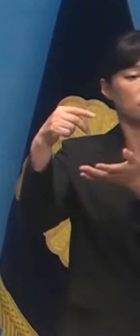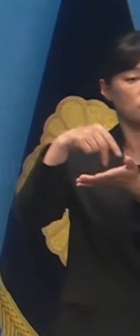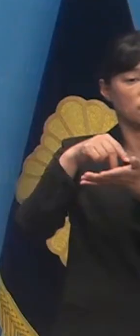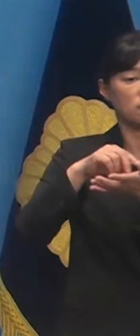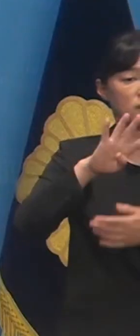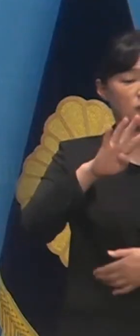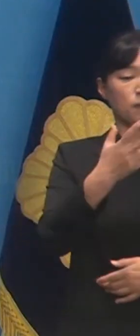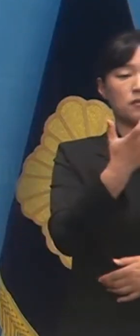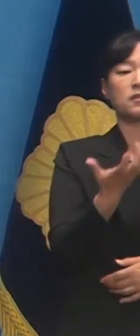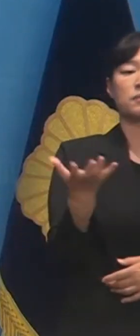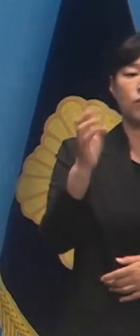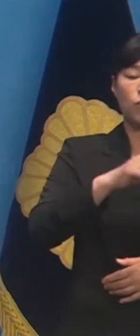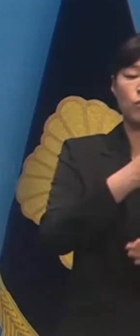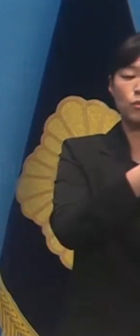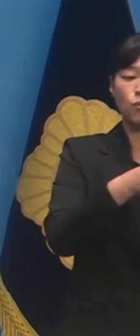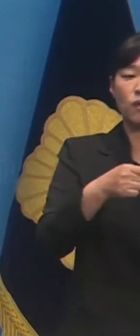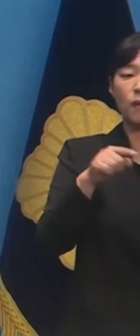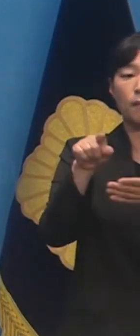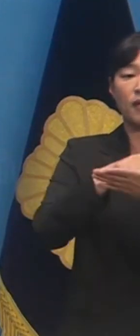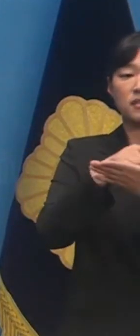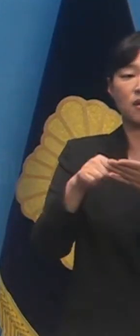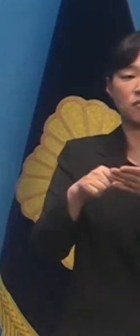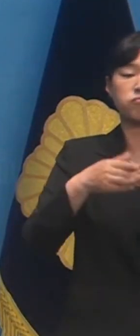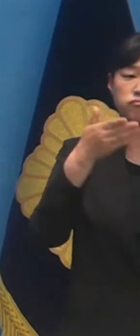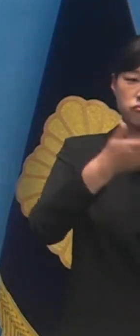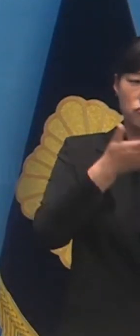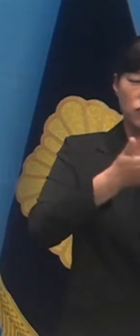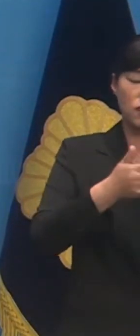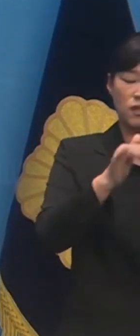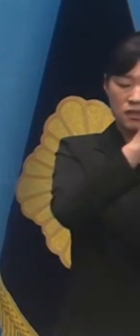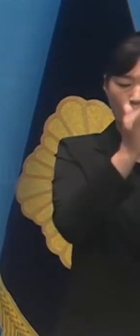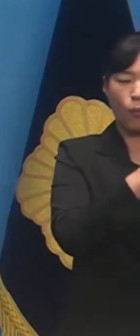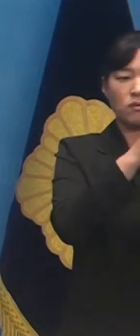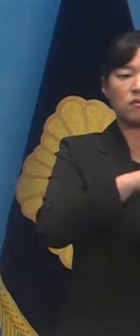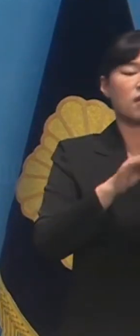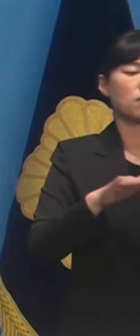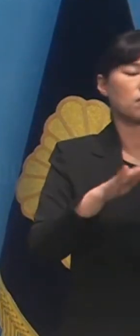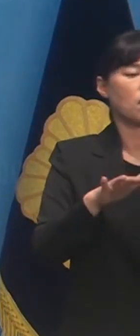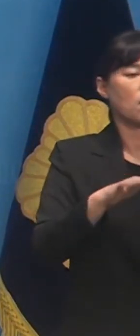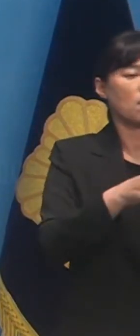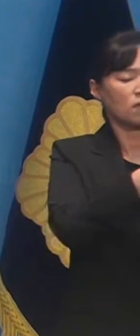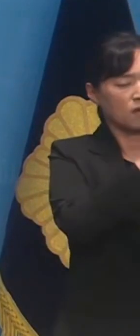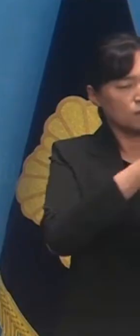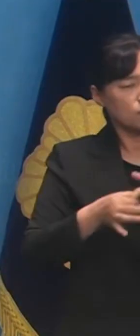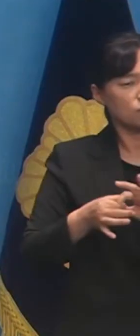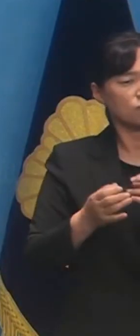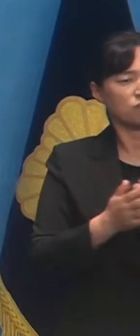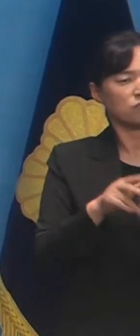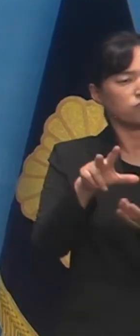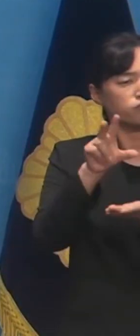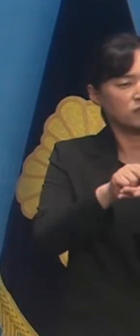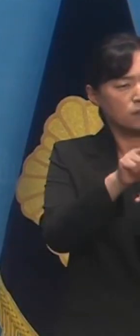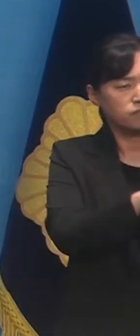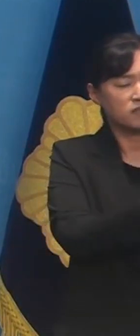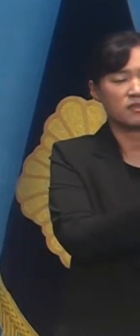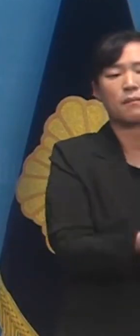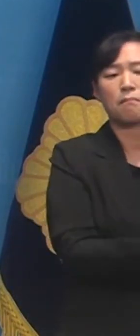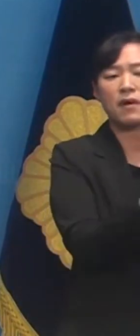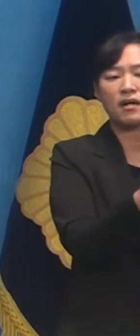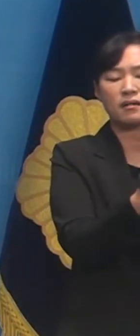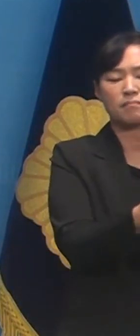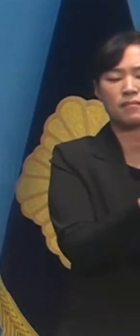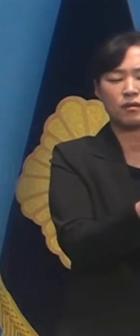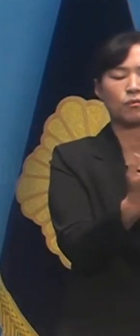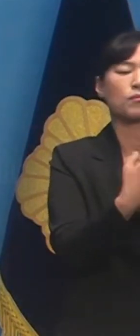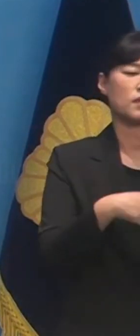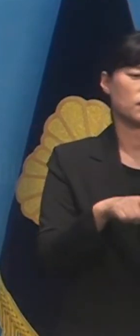원의 손해배상 청구 소송의 사회적 해결과 계속되는 중대재해 재발 방지를 촉구하기